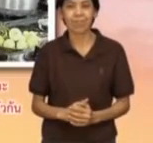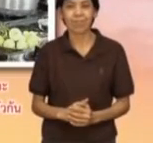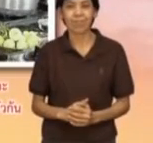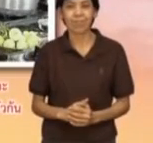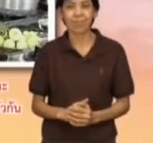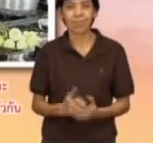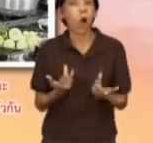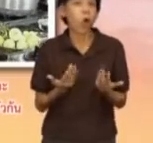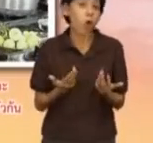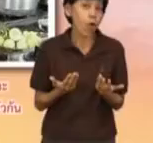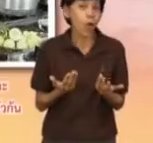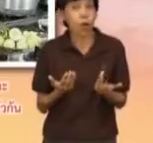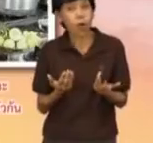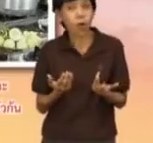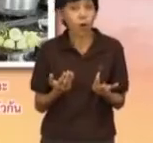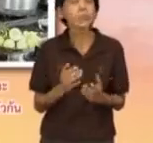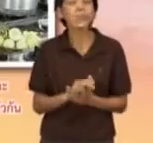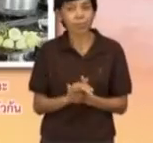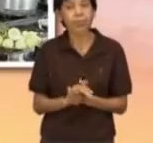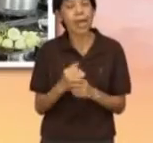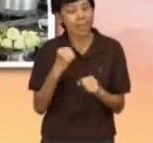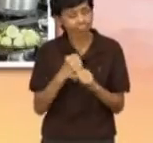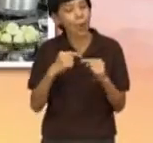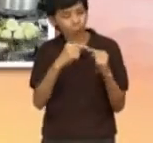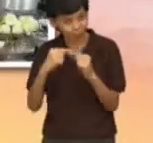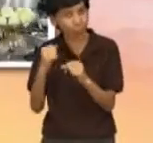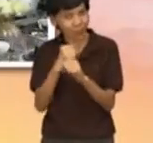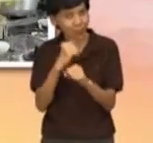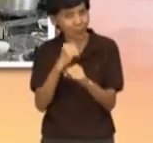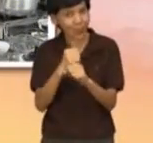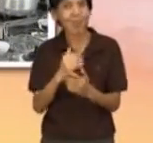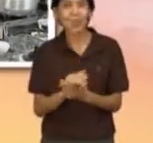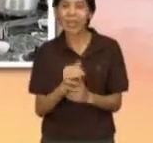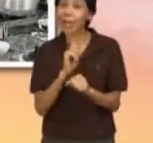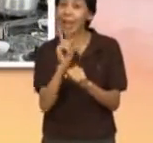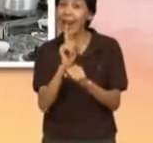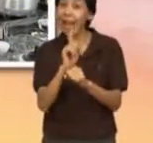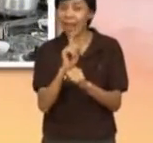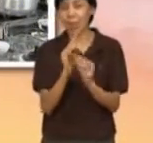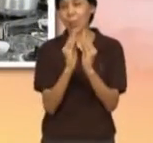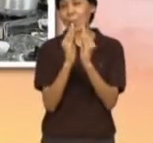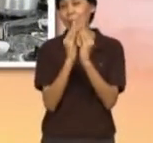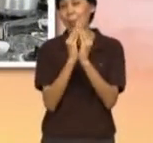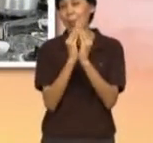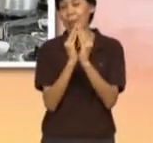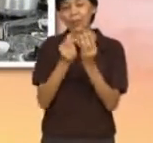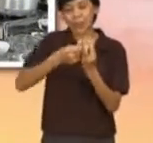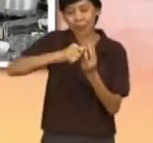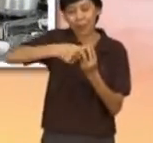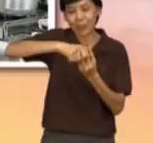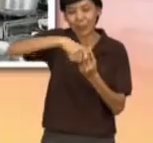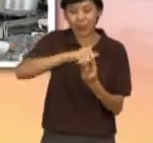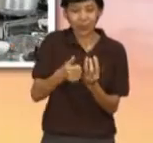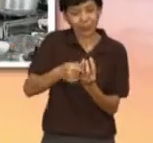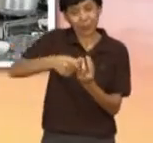ระหว่างรอนี่เดี๋ยวเราก็มาพับดอกบ ั ว ระหว่างรอก็จะมาพับดอกบัวนะคะ เ พื่อที่จะได้วางถ้วยตะ